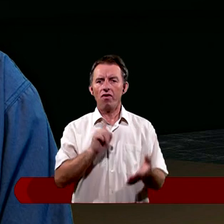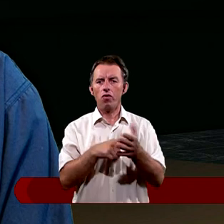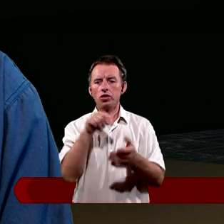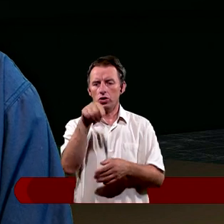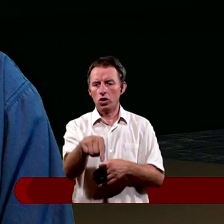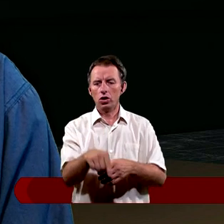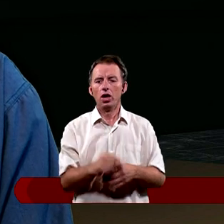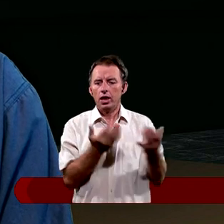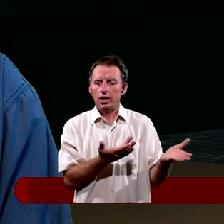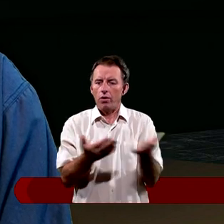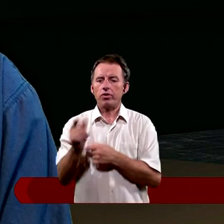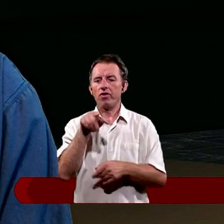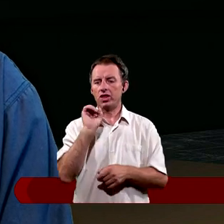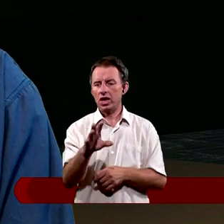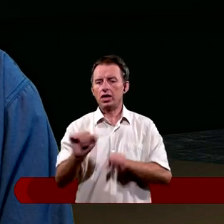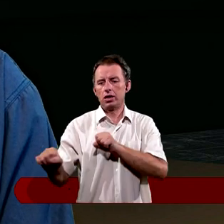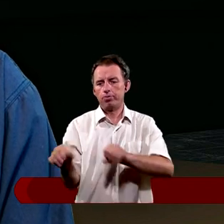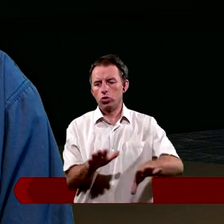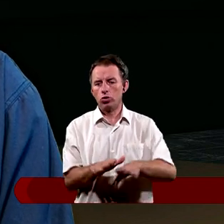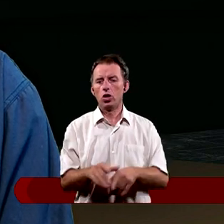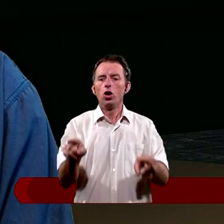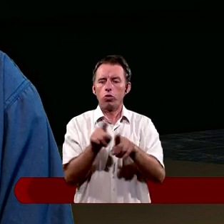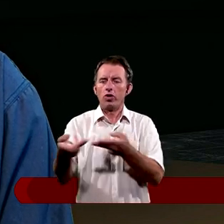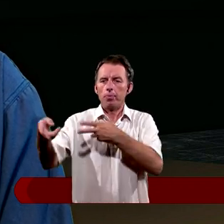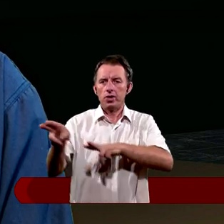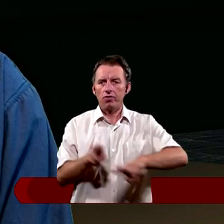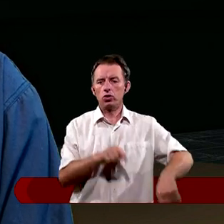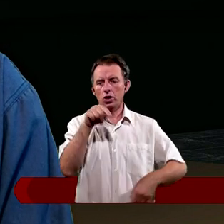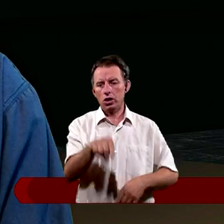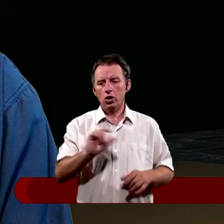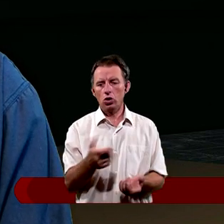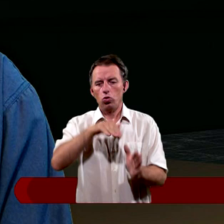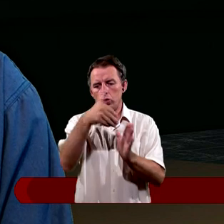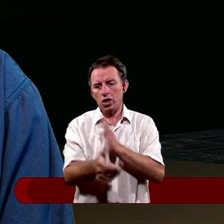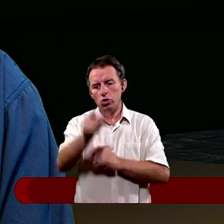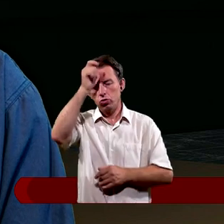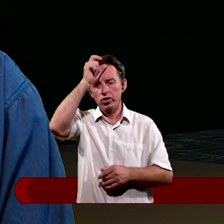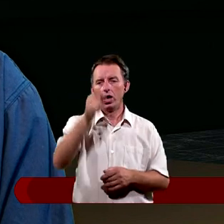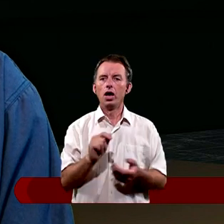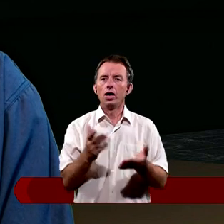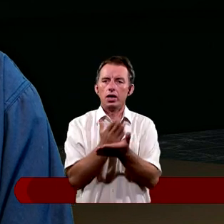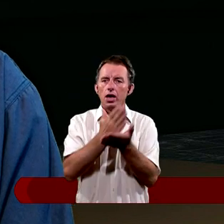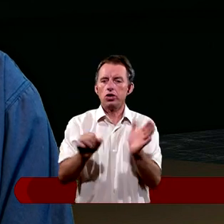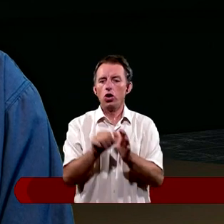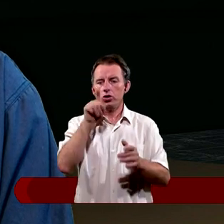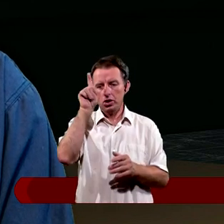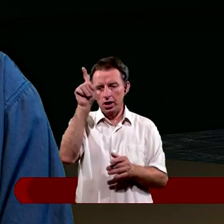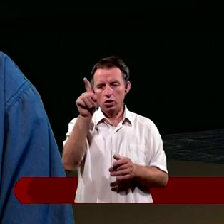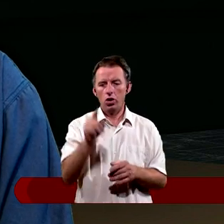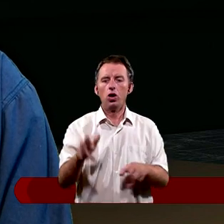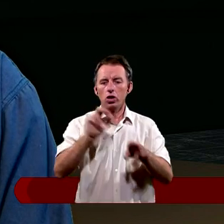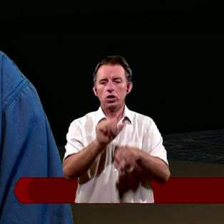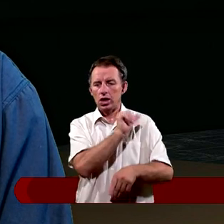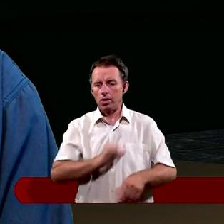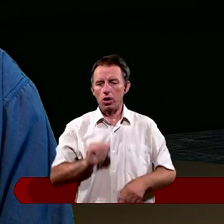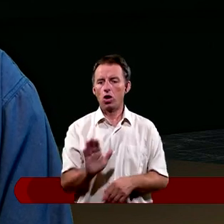tą sprawę załatwia w taki sposób, że również przywrócenie tego, co utracił człowiek, nie zależy od niego, tylko od